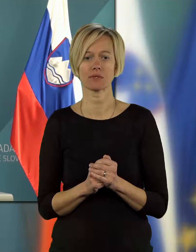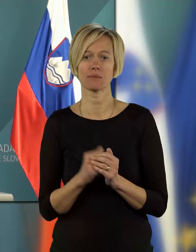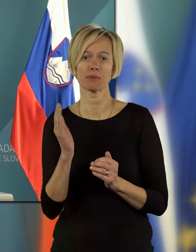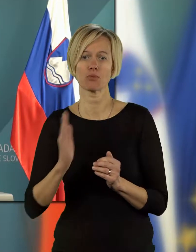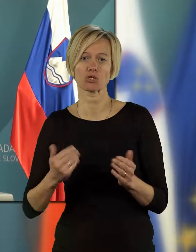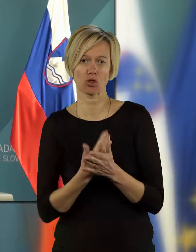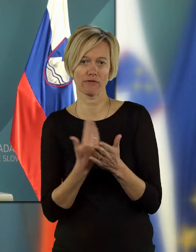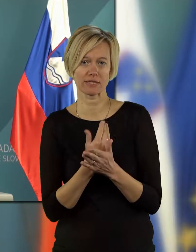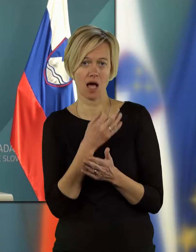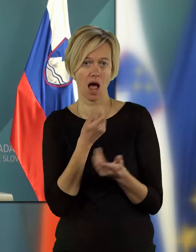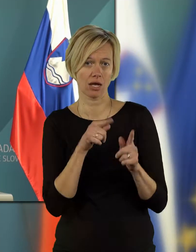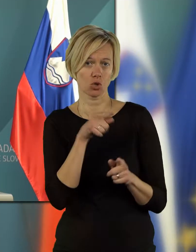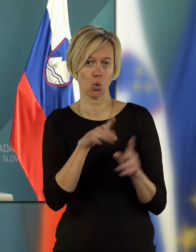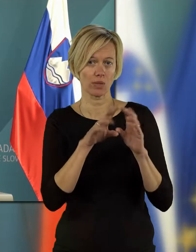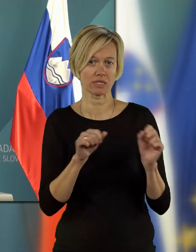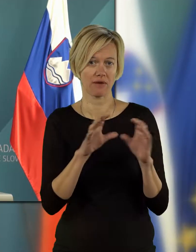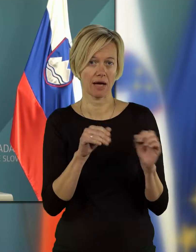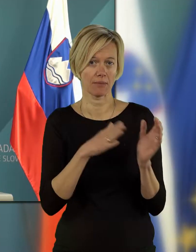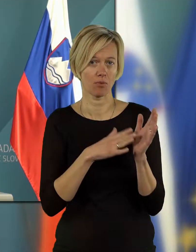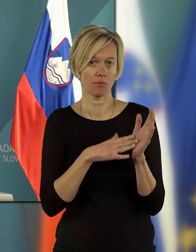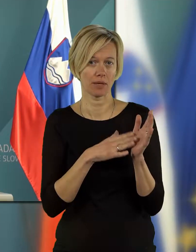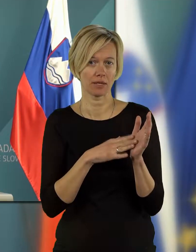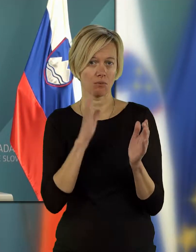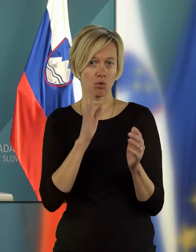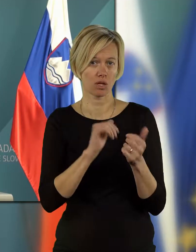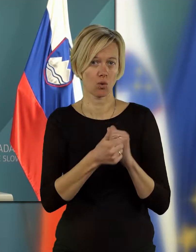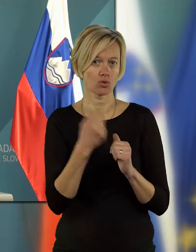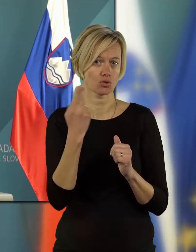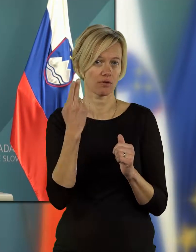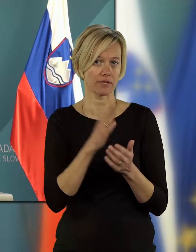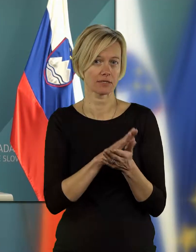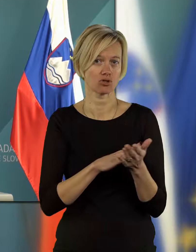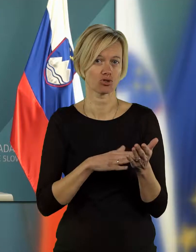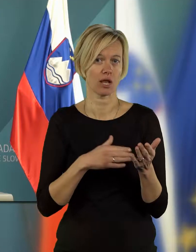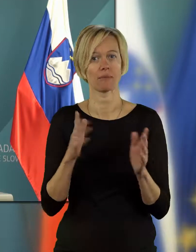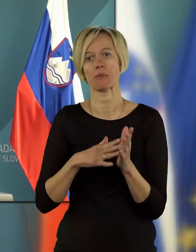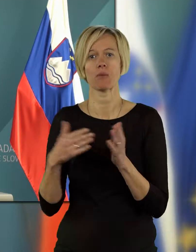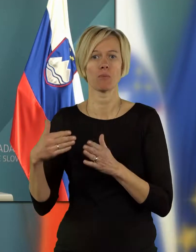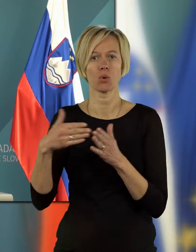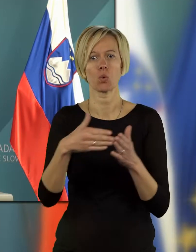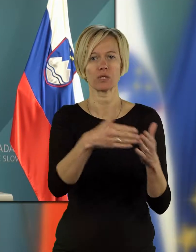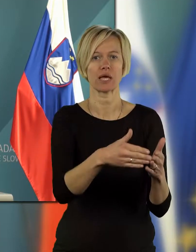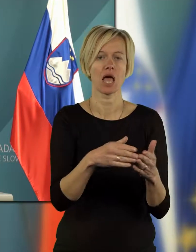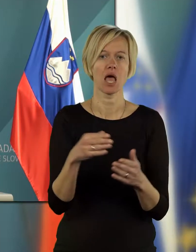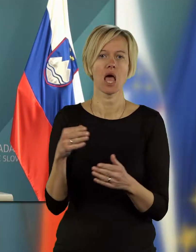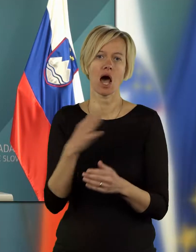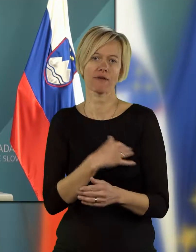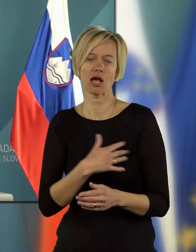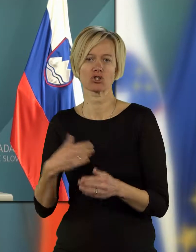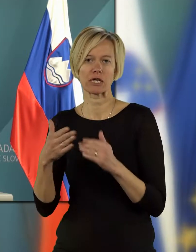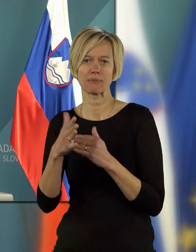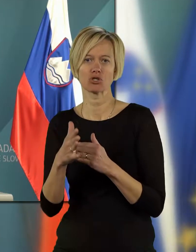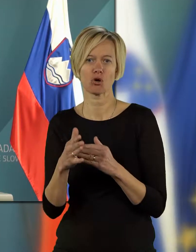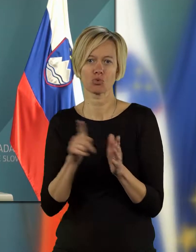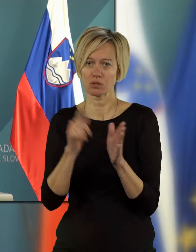Najprej v Primorske novice. Ali potem to izvajanje pomeni, da bo takoj začela Slovenija, recimo plutja hrvaških ribičev, tudi z